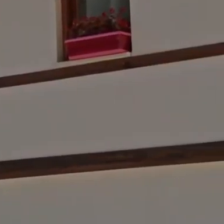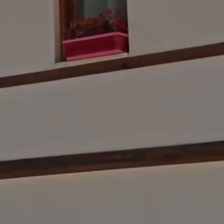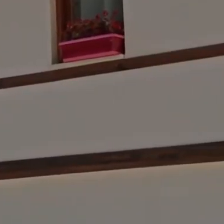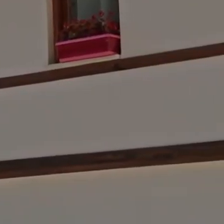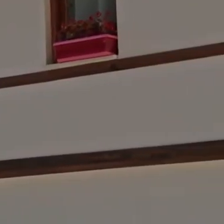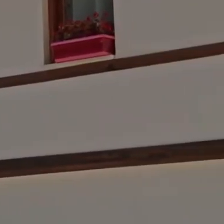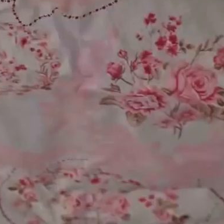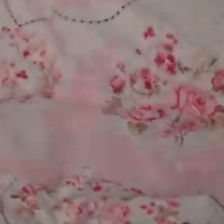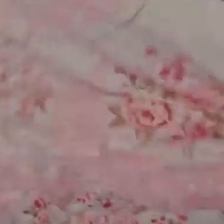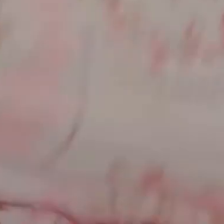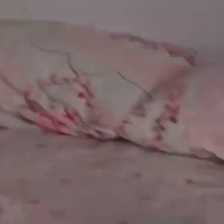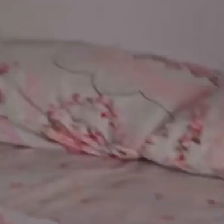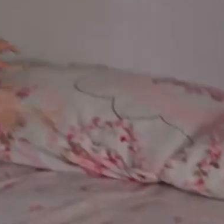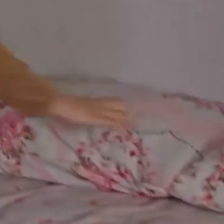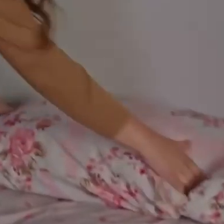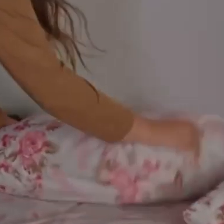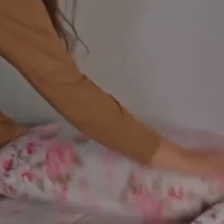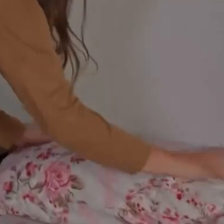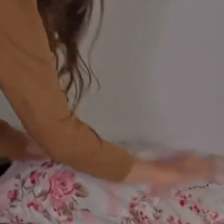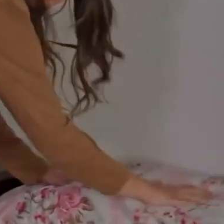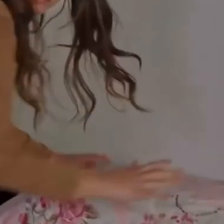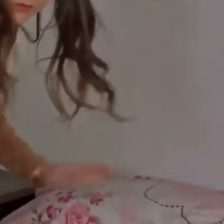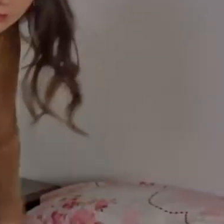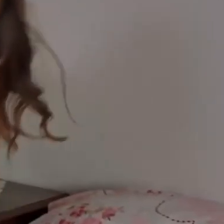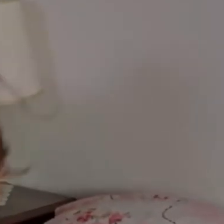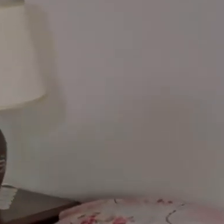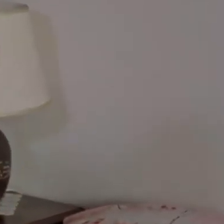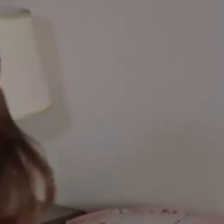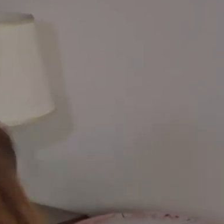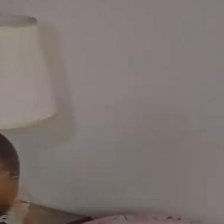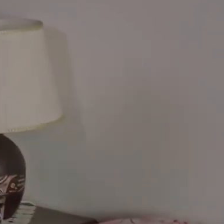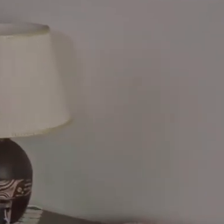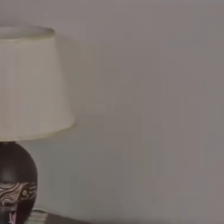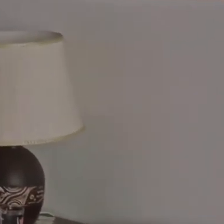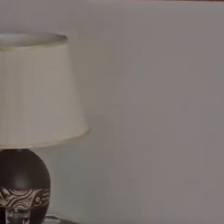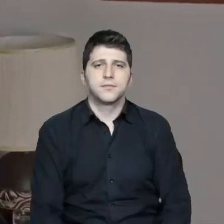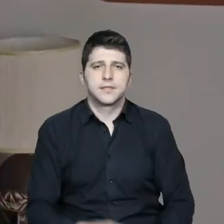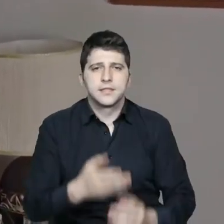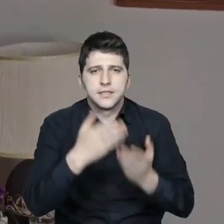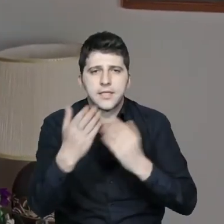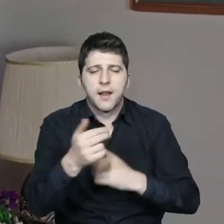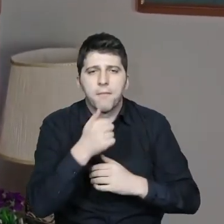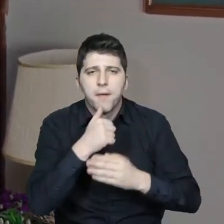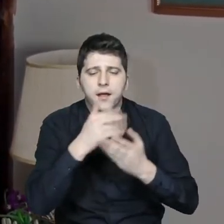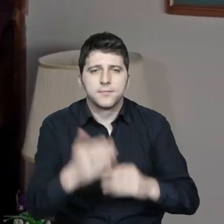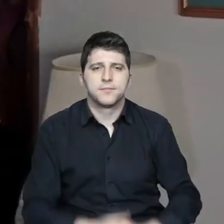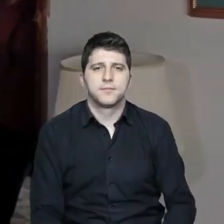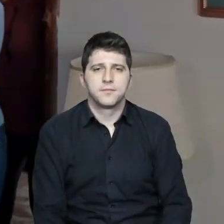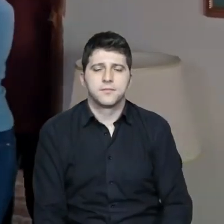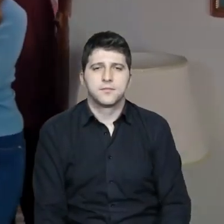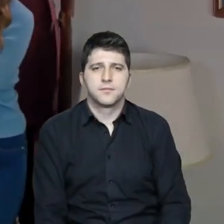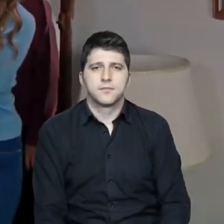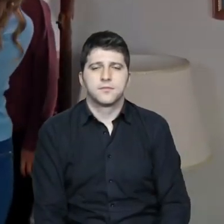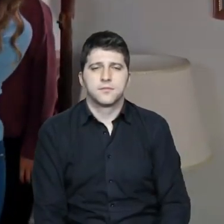Dışarıdan İbrahimlerin evi. Aysu İbrahim'in yatağını düzenledi. Gel baba. Burcu